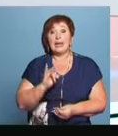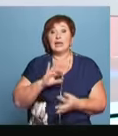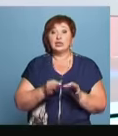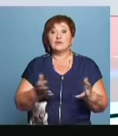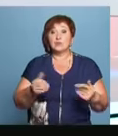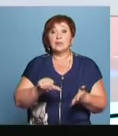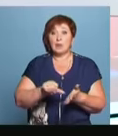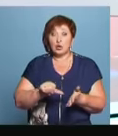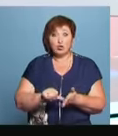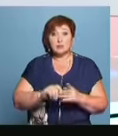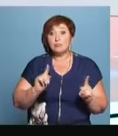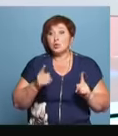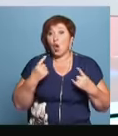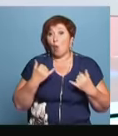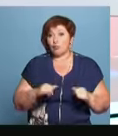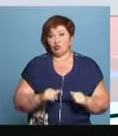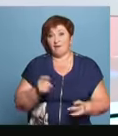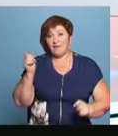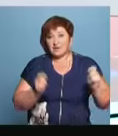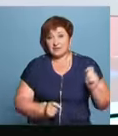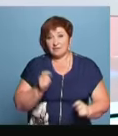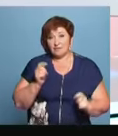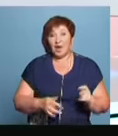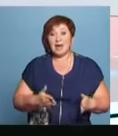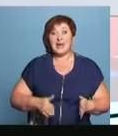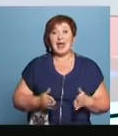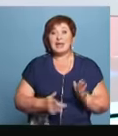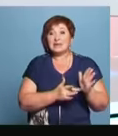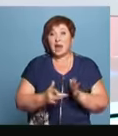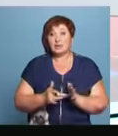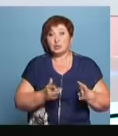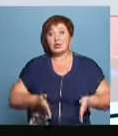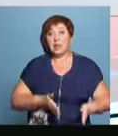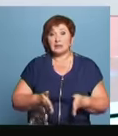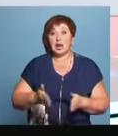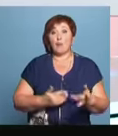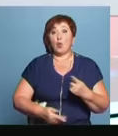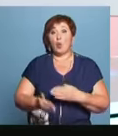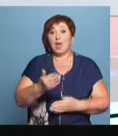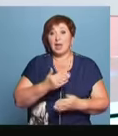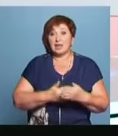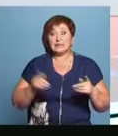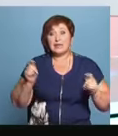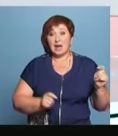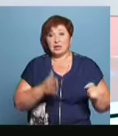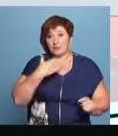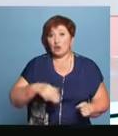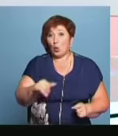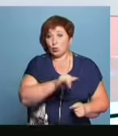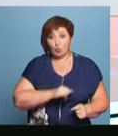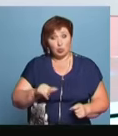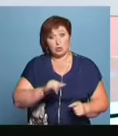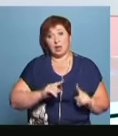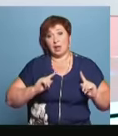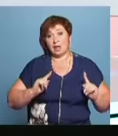принимает участников необычного фестиваля. На спортивную туристическую тропу, так называется, сбор, съехались со всей Удмуртии. За звание